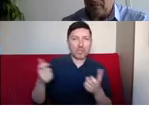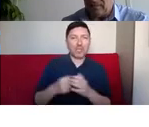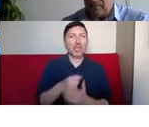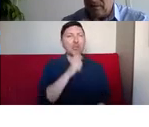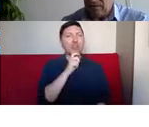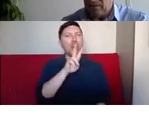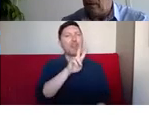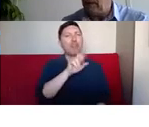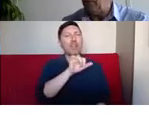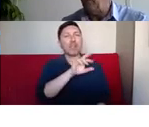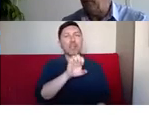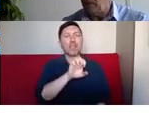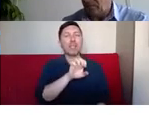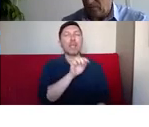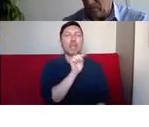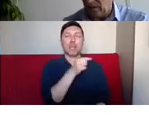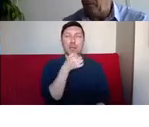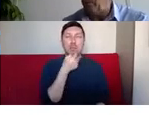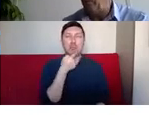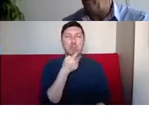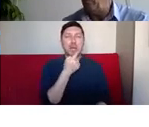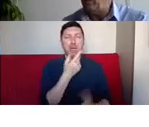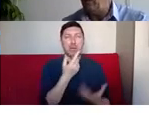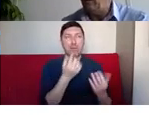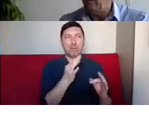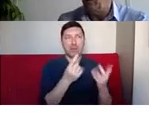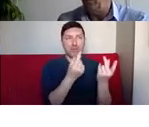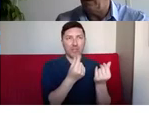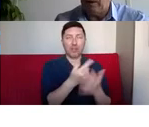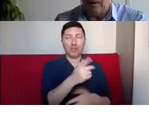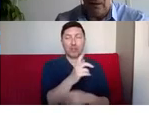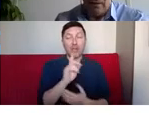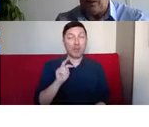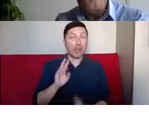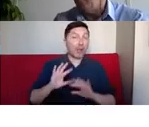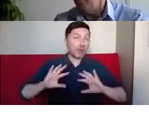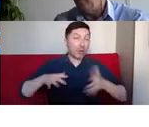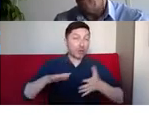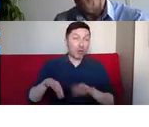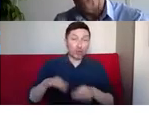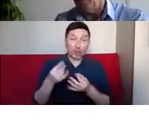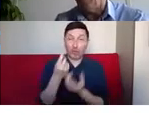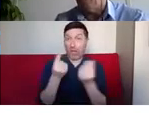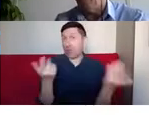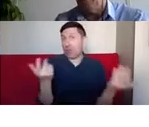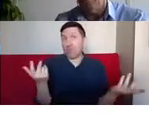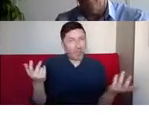que les entreprises sont l'un des premiers moyens de récupérer des sous pour pouvoir